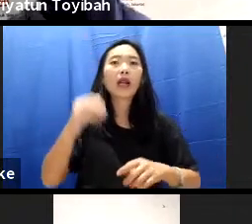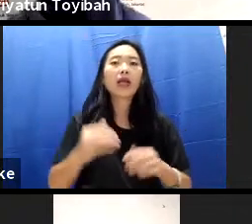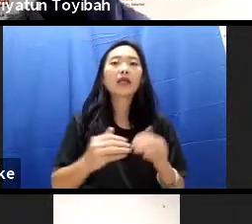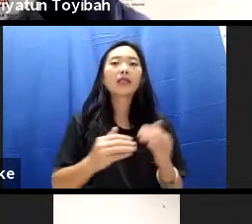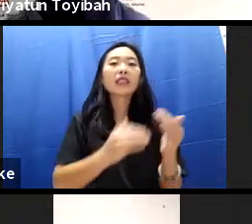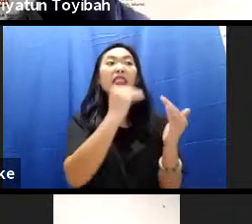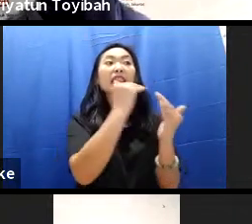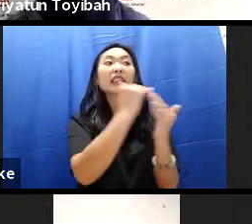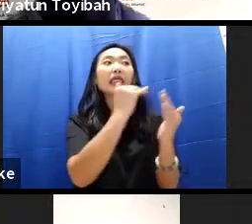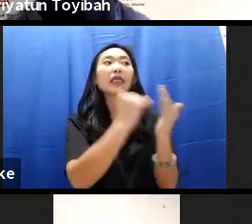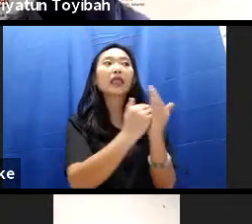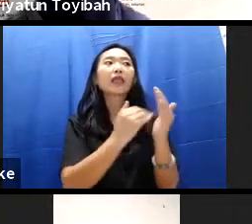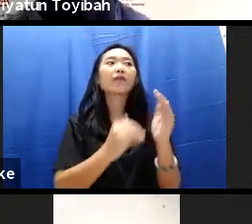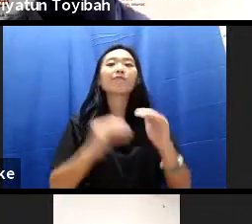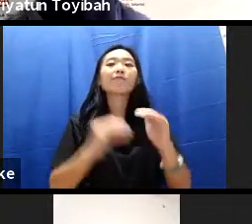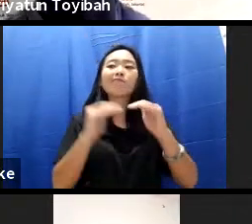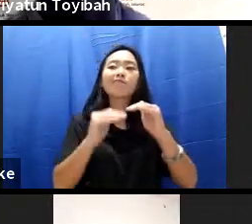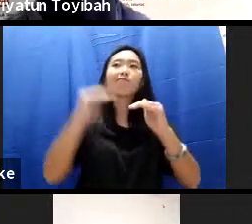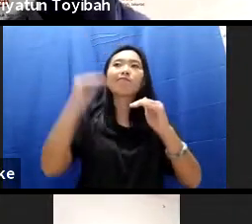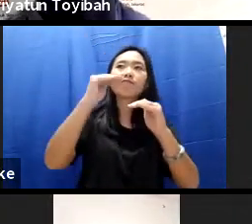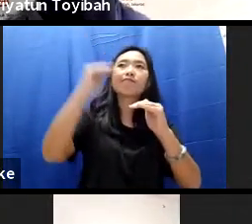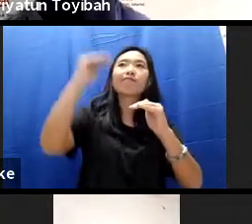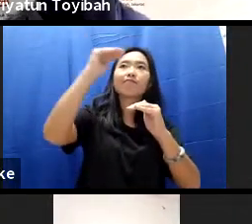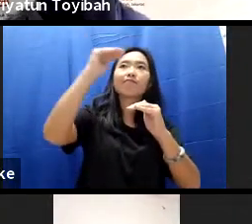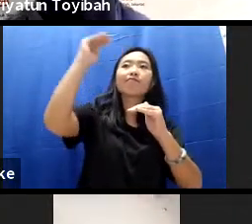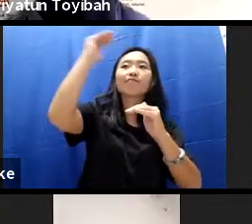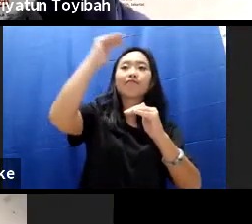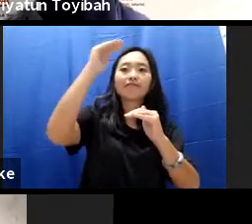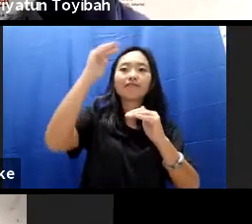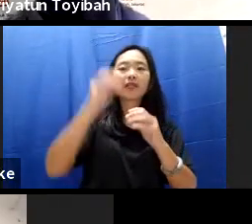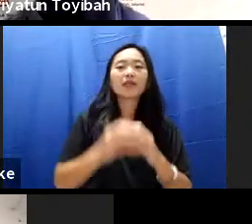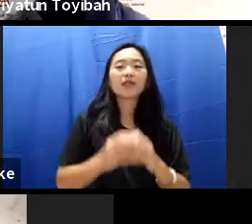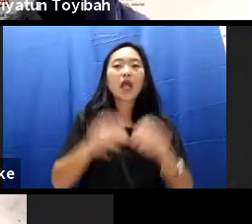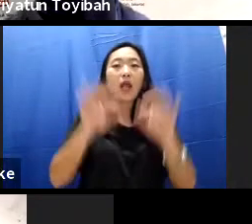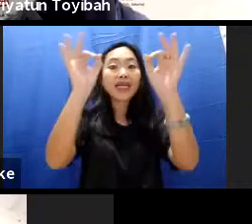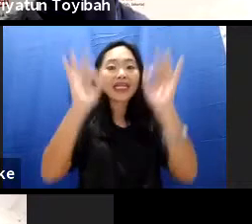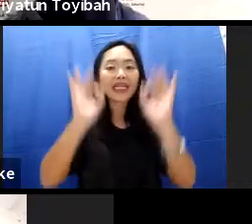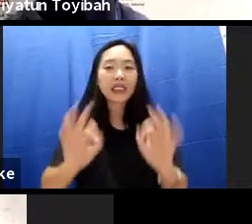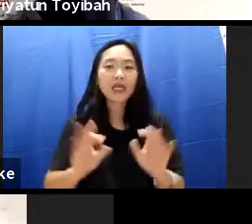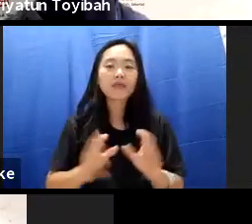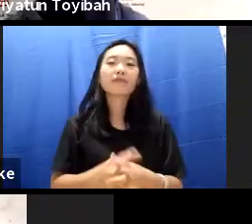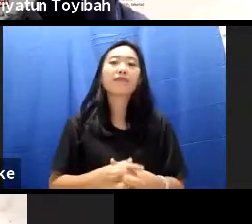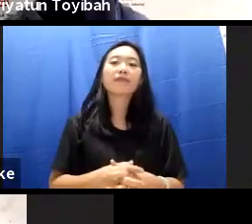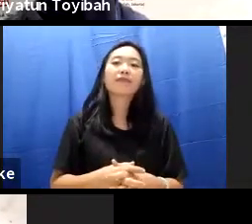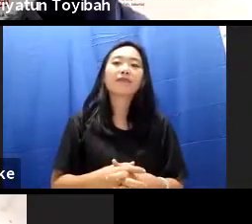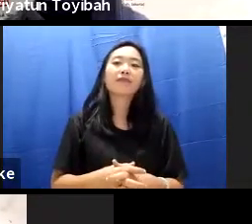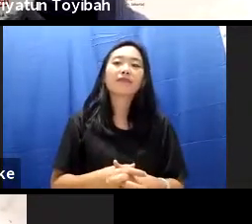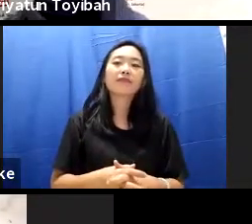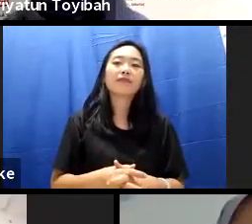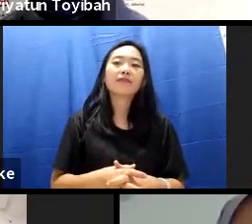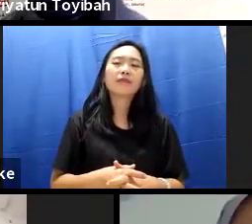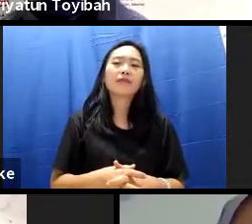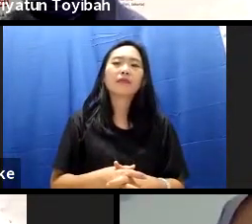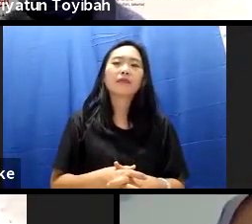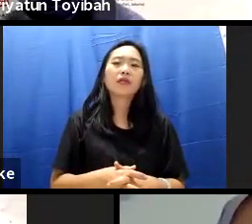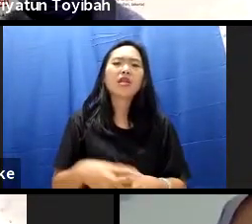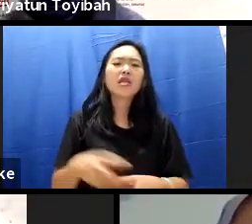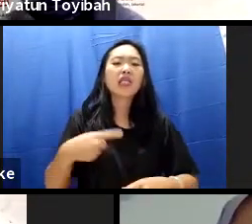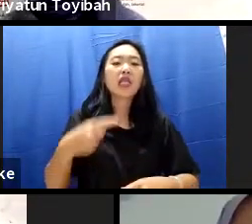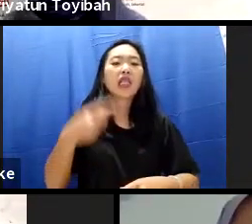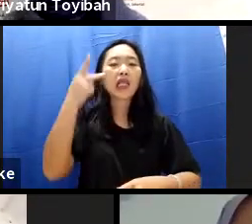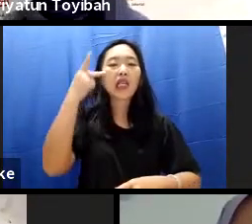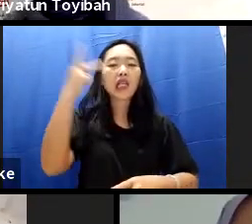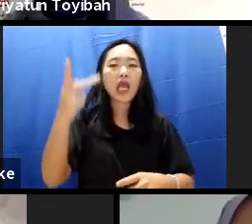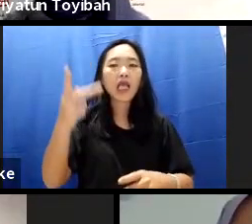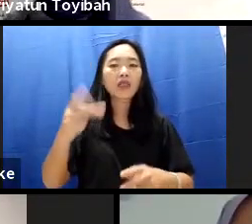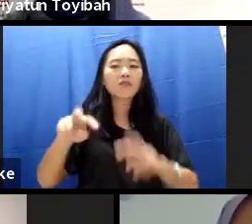merupakan bentuk seksisme yang terinstitusionalisasi gitu. Nah, kalau kita lihat sebenarnya untuk kajian